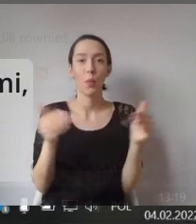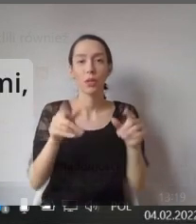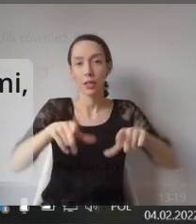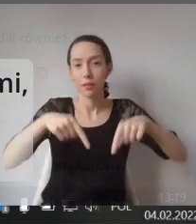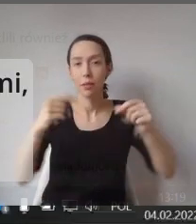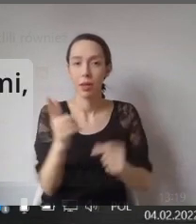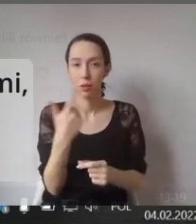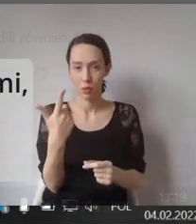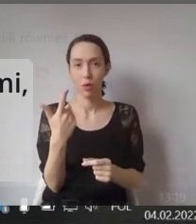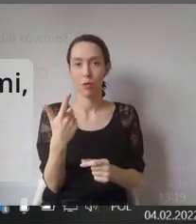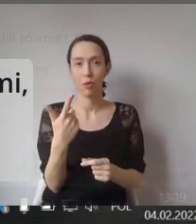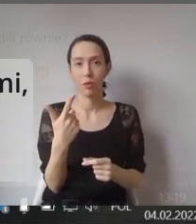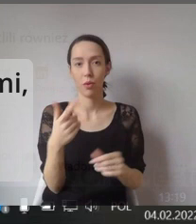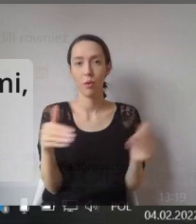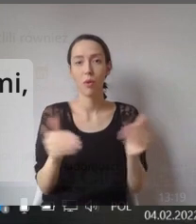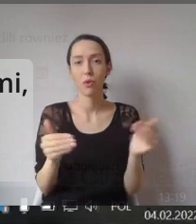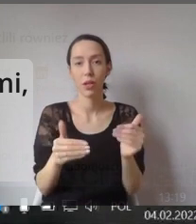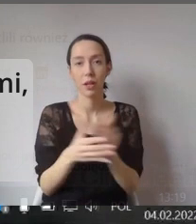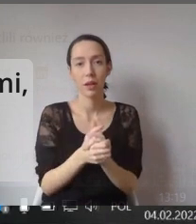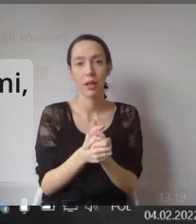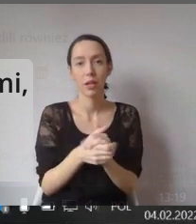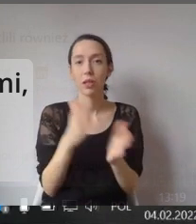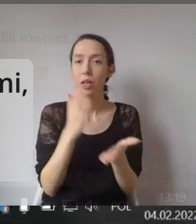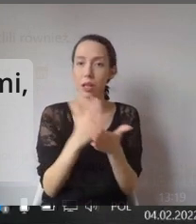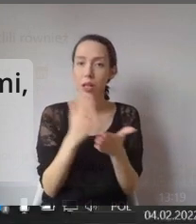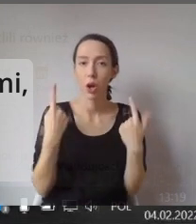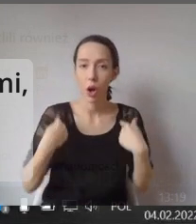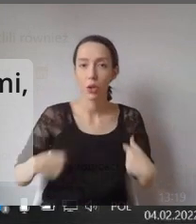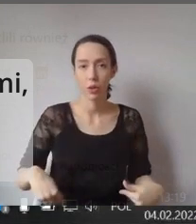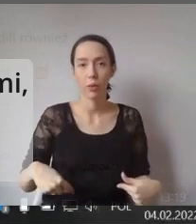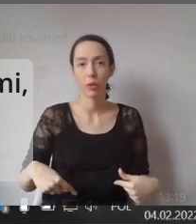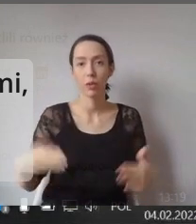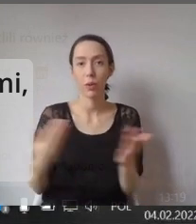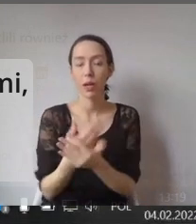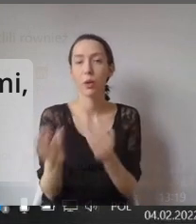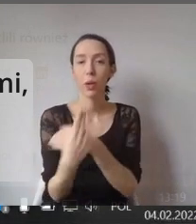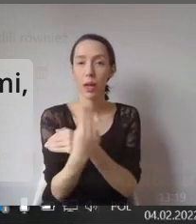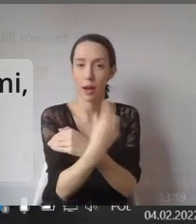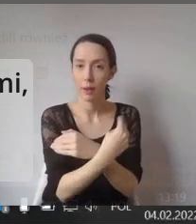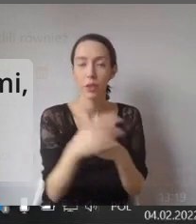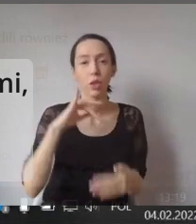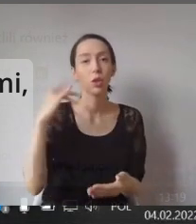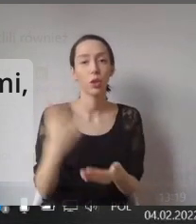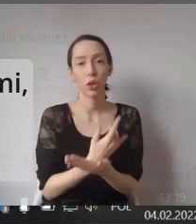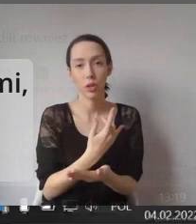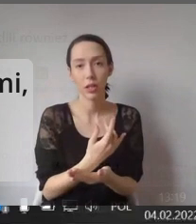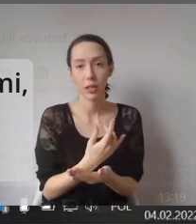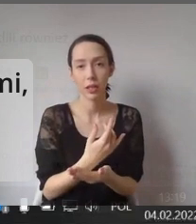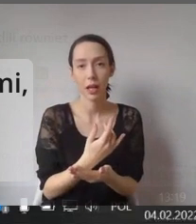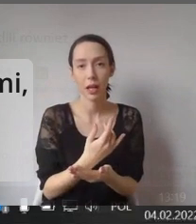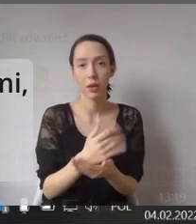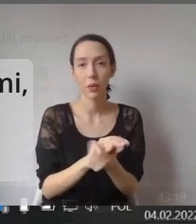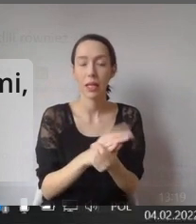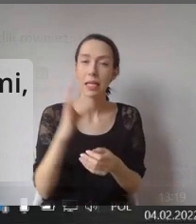czyli że wtedy po prostu tylko osoby, które są rekruterami, czyli takie, które korzystają ze specjalnej licencji